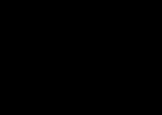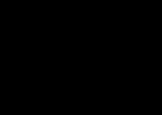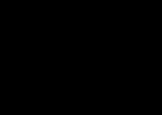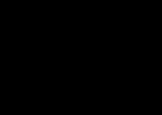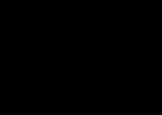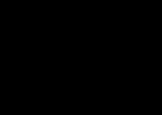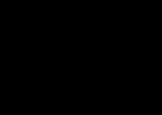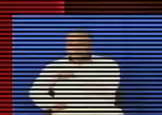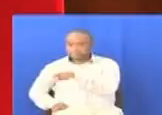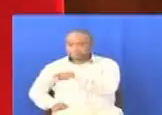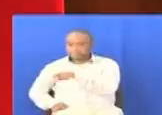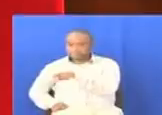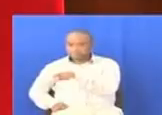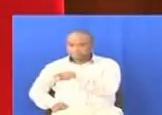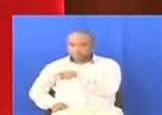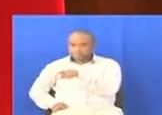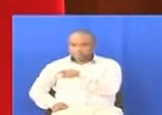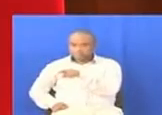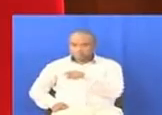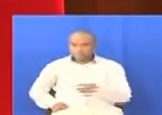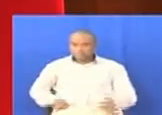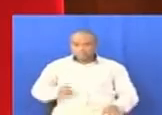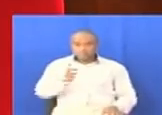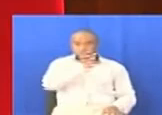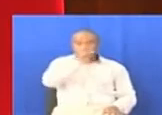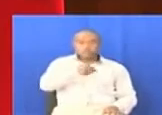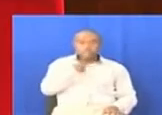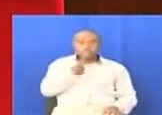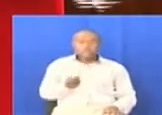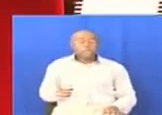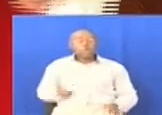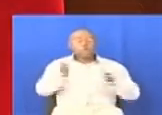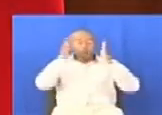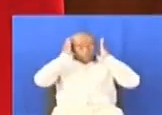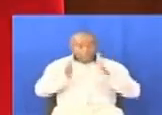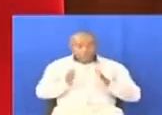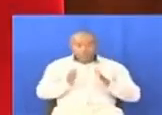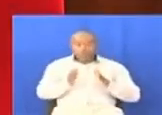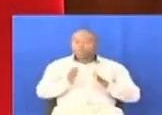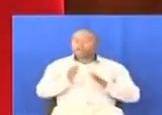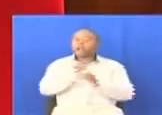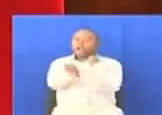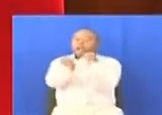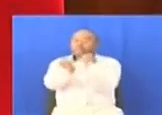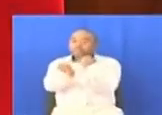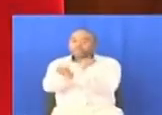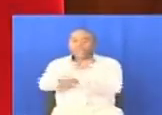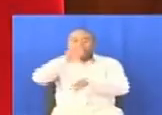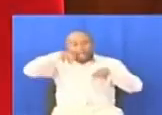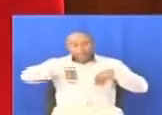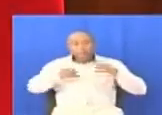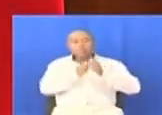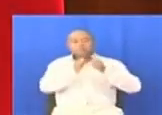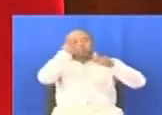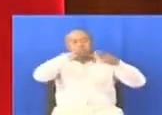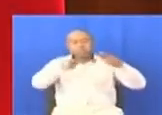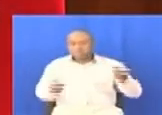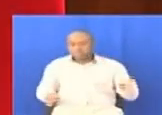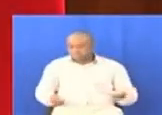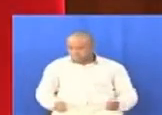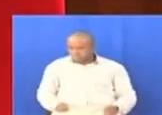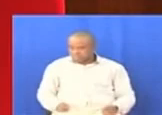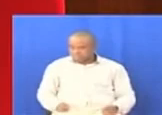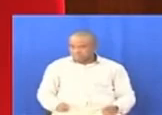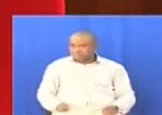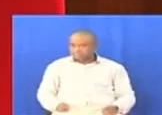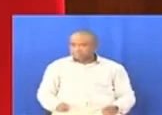watu walikoti kwa mtindo huo. Maana sije mwingine akasema leo mbunge wa Kafu ndo akubali kila kazi, sasa hayo mambo mengine ni yana mjadala wake na ana namna nyingine